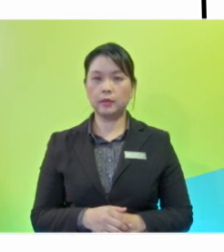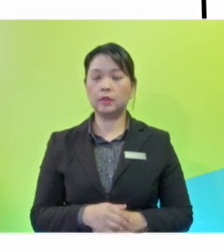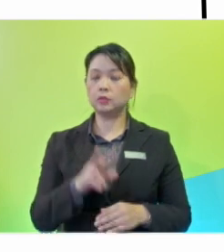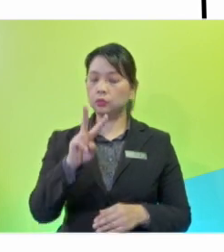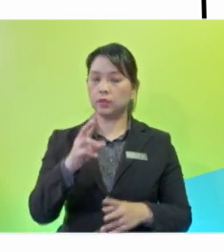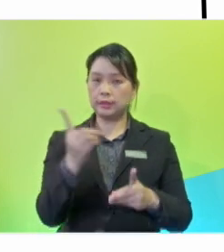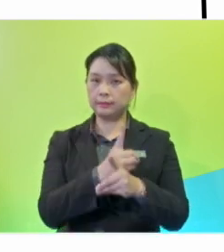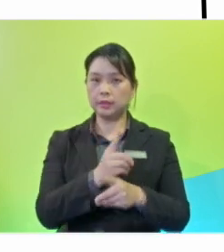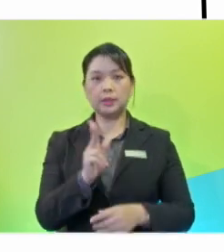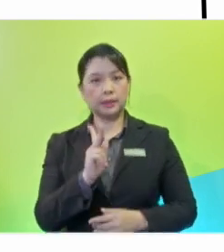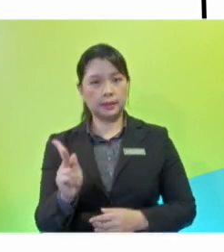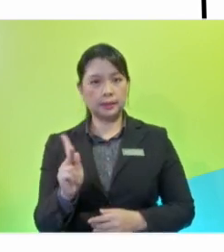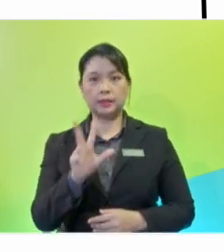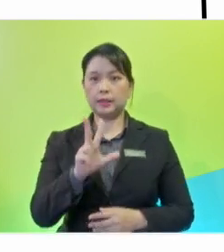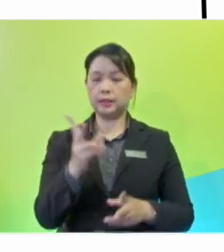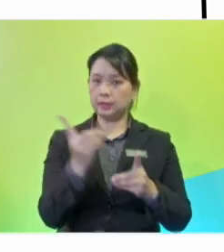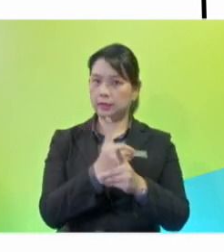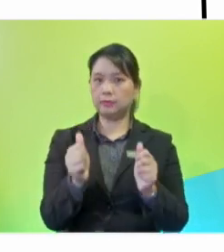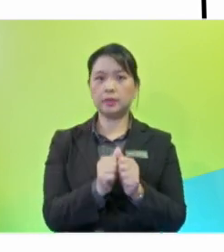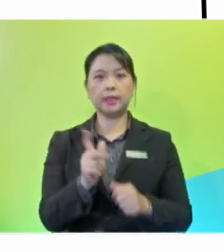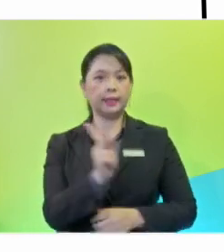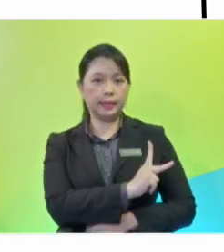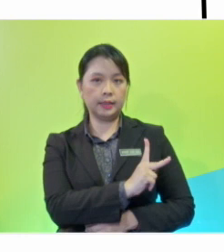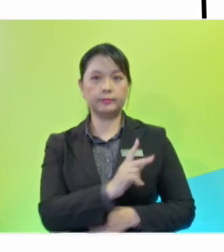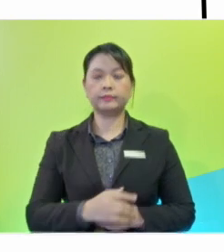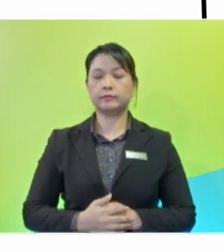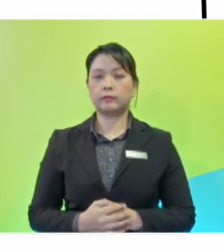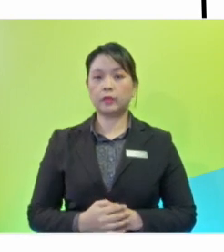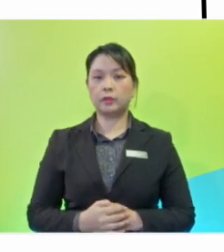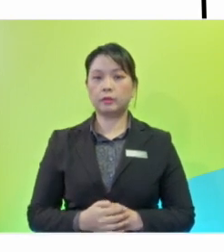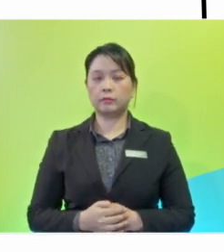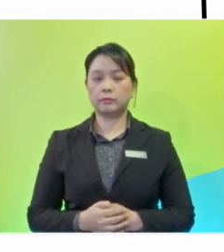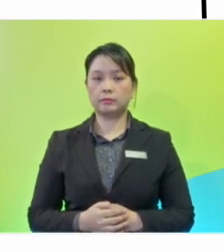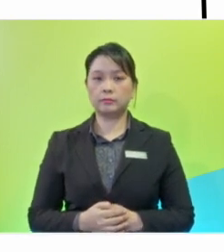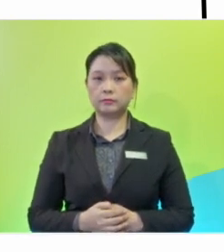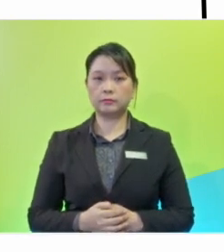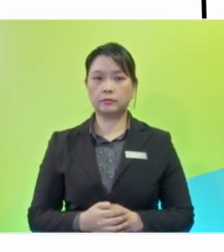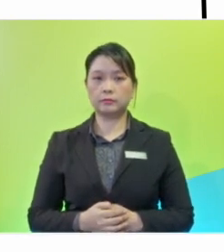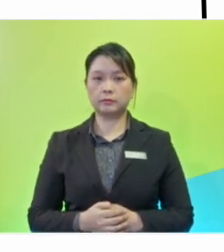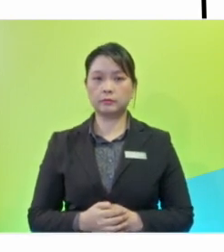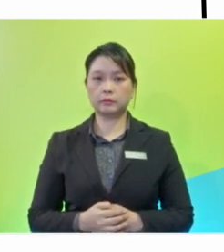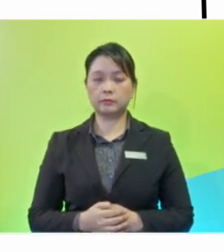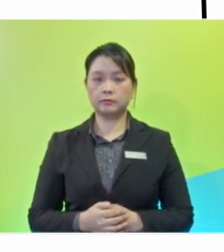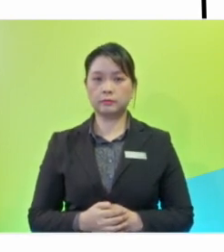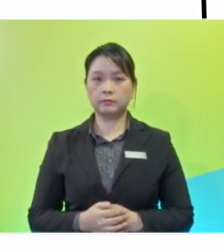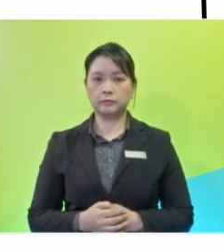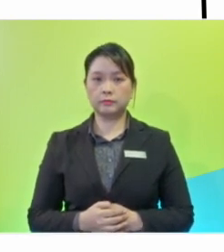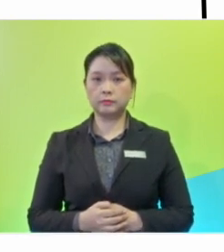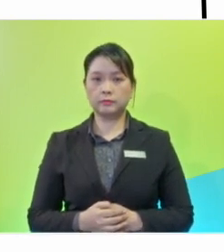dengan x y dengan y Jadi kita tengok X Gitu y kodenya X itu adalah 5 sambungan negatif